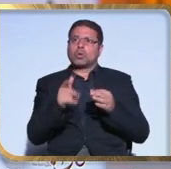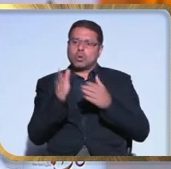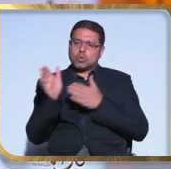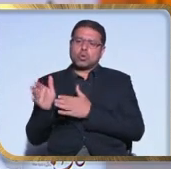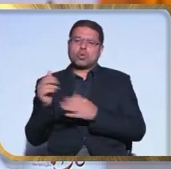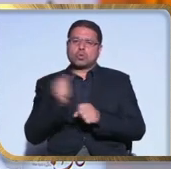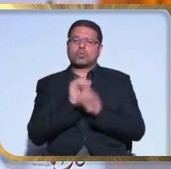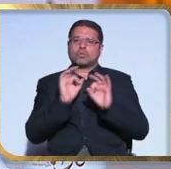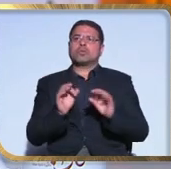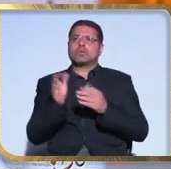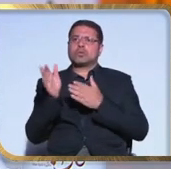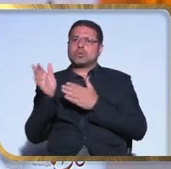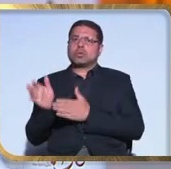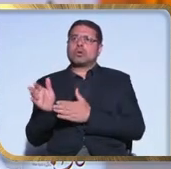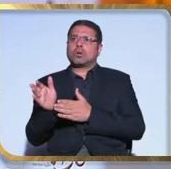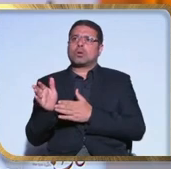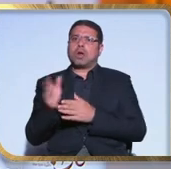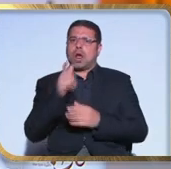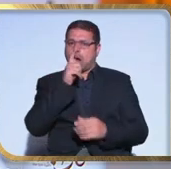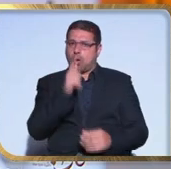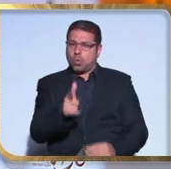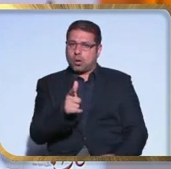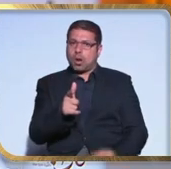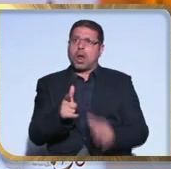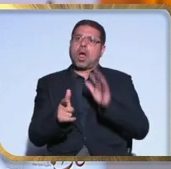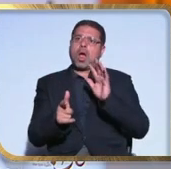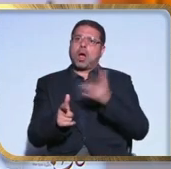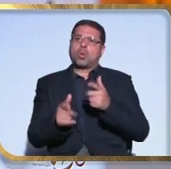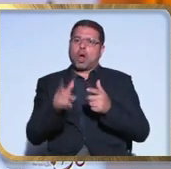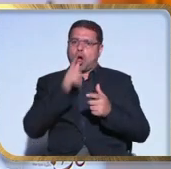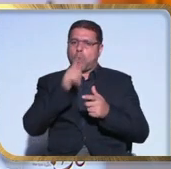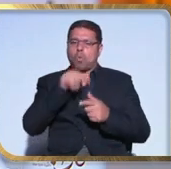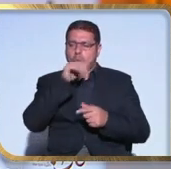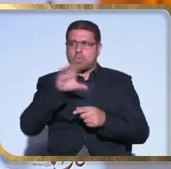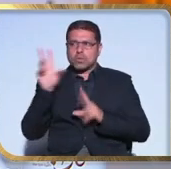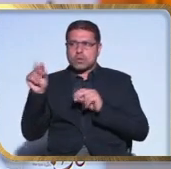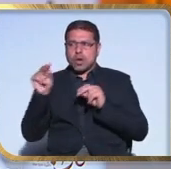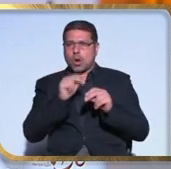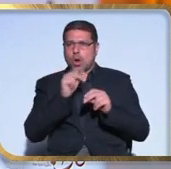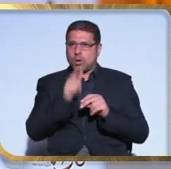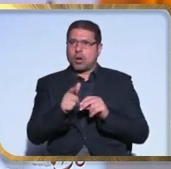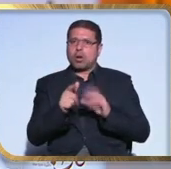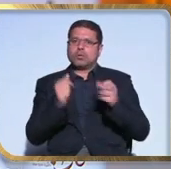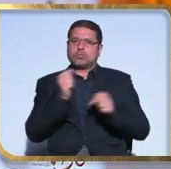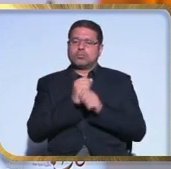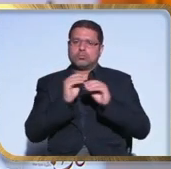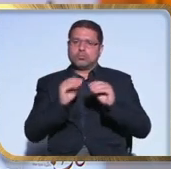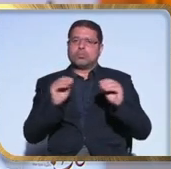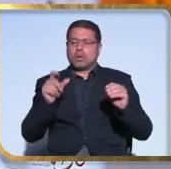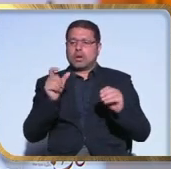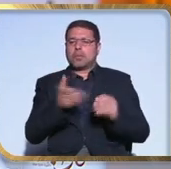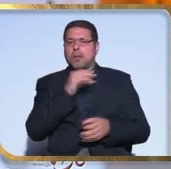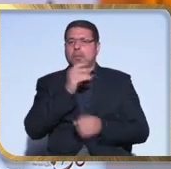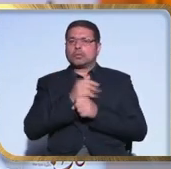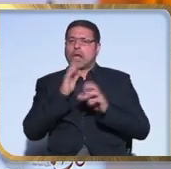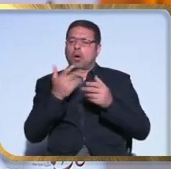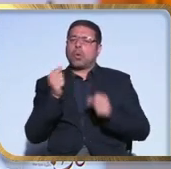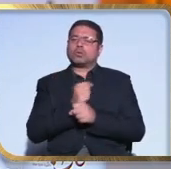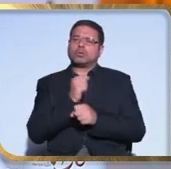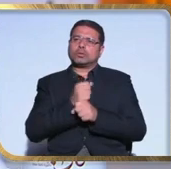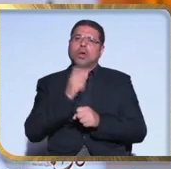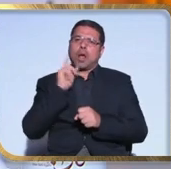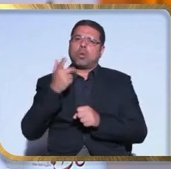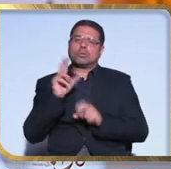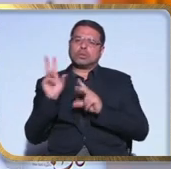الفعليه احنا قلنا السنه اما قوليه اقوال النبي عليه الصلاه والسلام وتوجيهات النبي عليه الصلاه والسلام او فعليه او